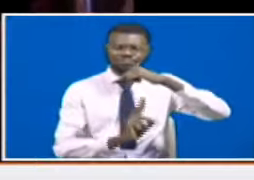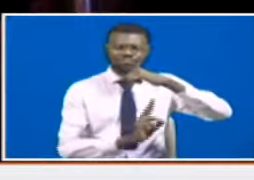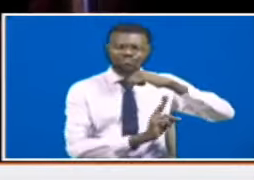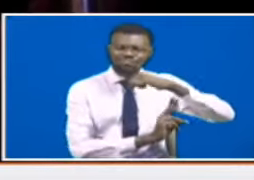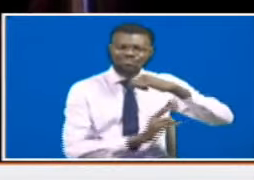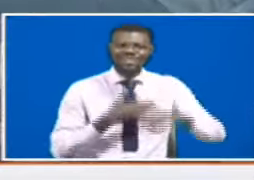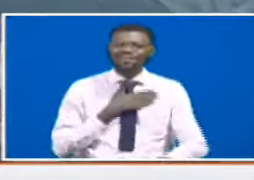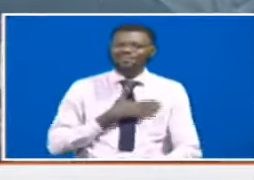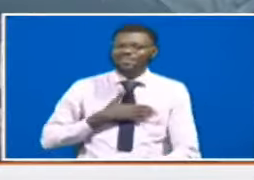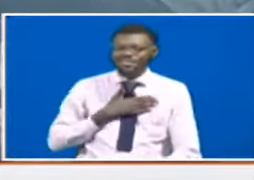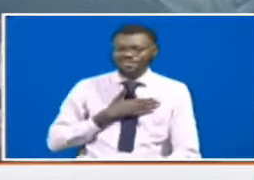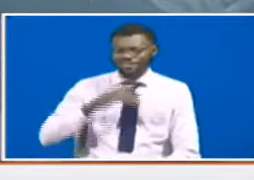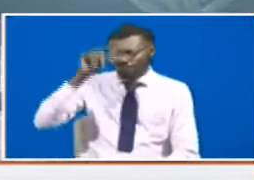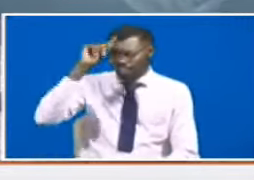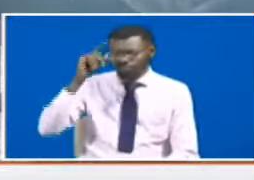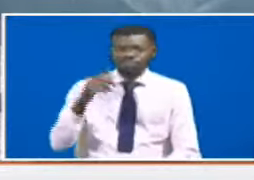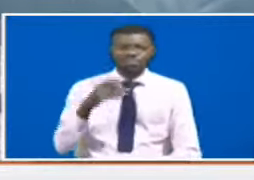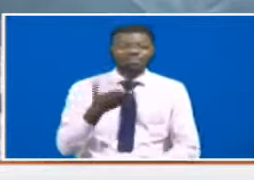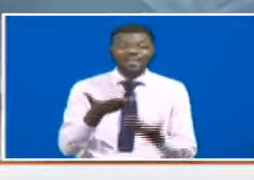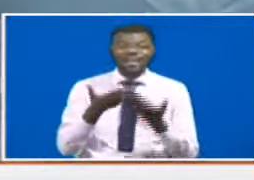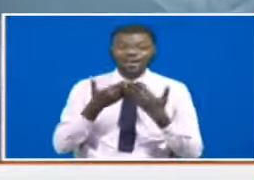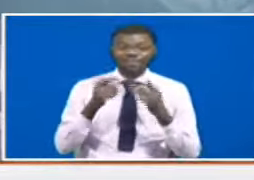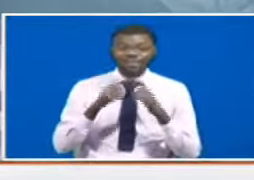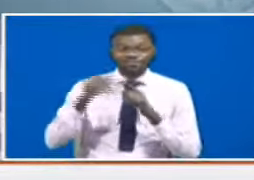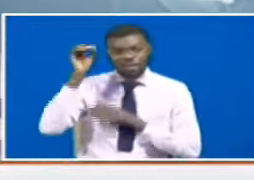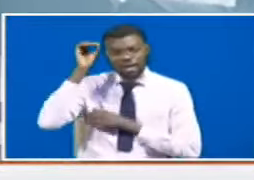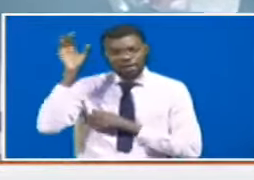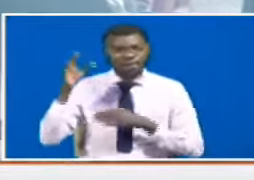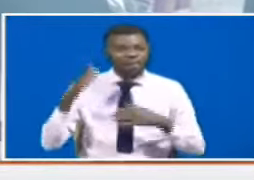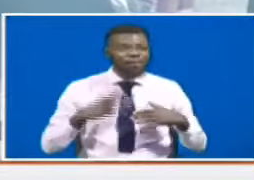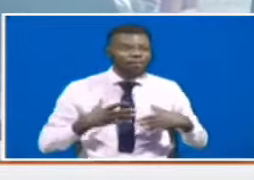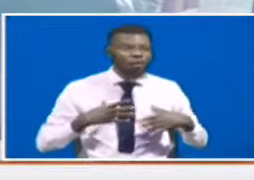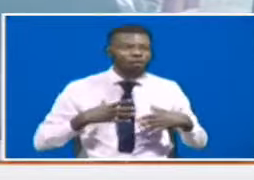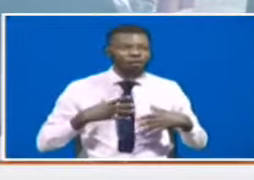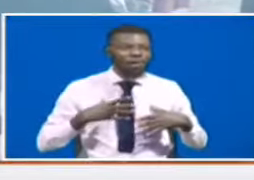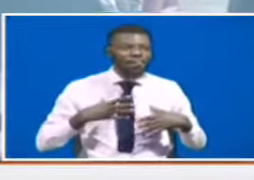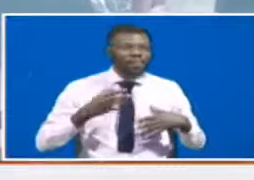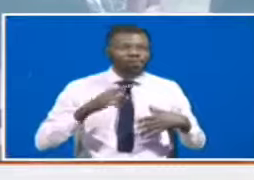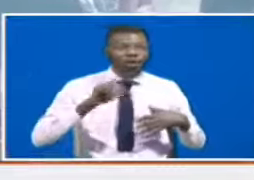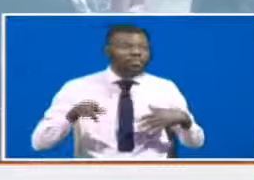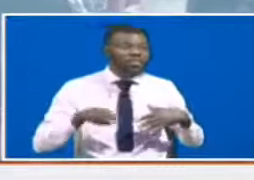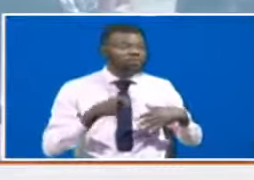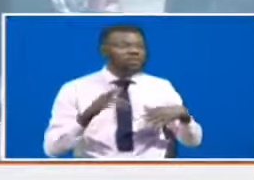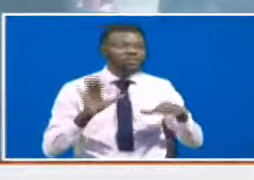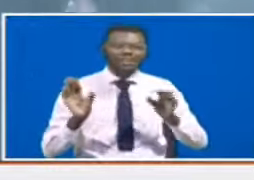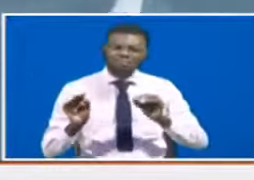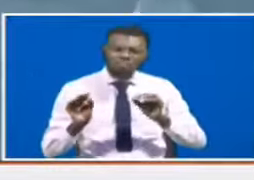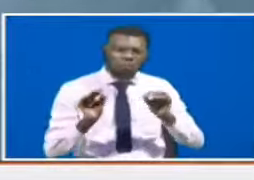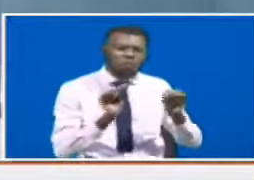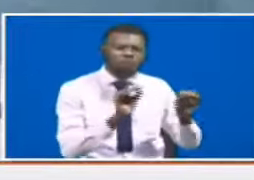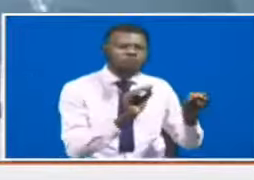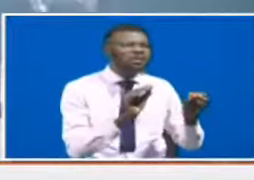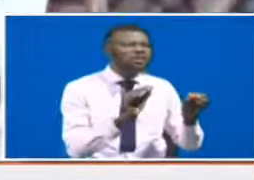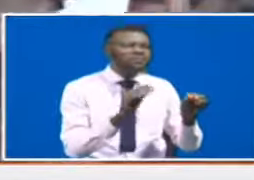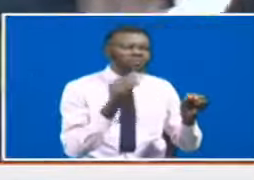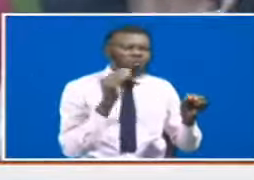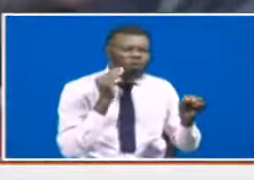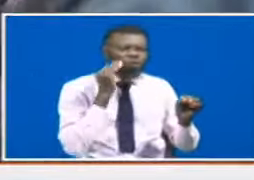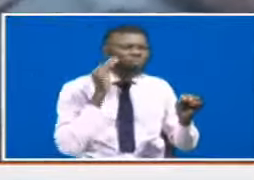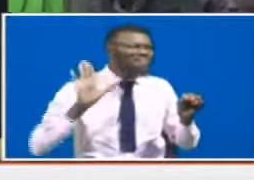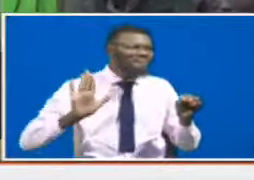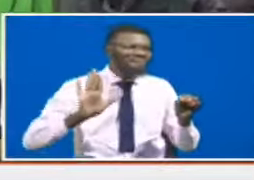Tunaomba serikali. Na katika kaunti ya Kiambu, zaidi ya wenyeji 100,000 waliohama makwao na mali zao kuharibiwa na